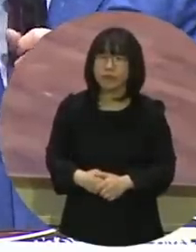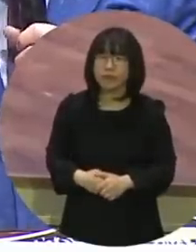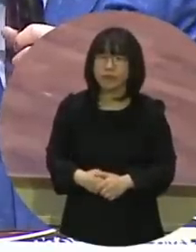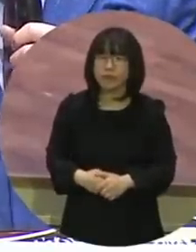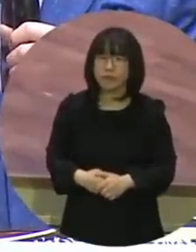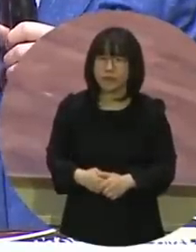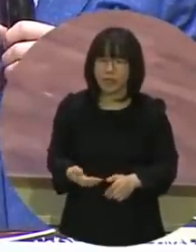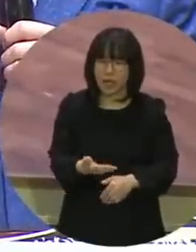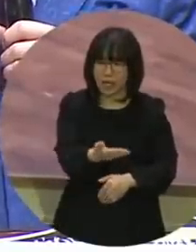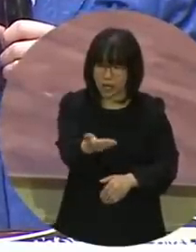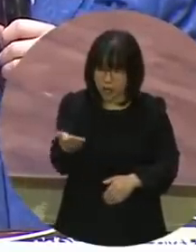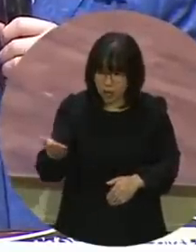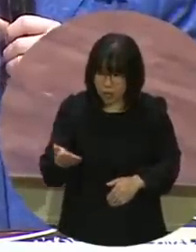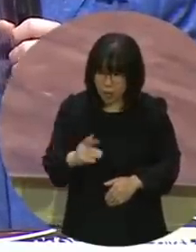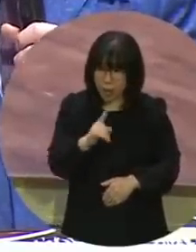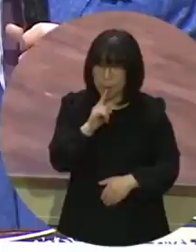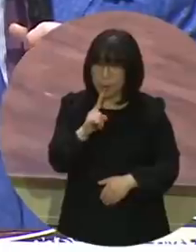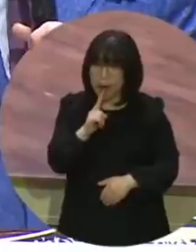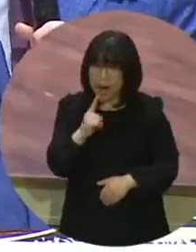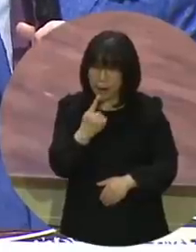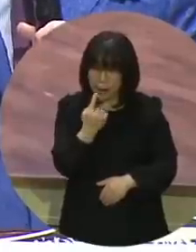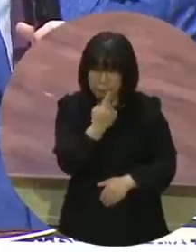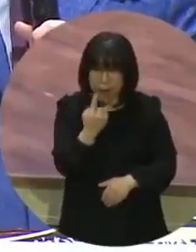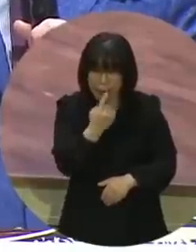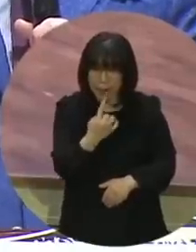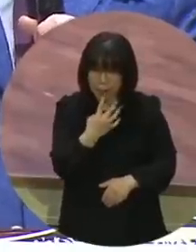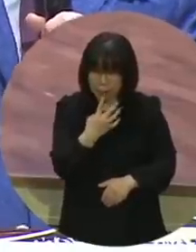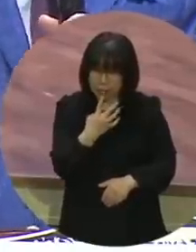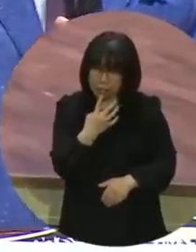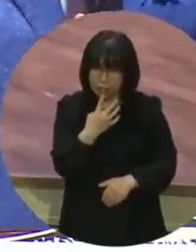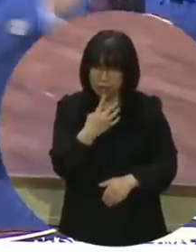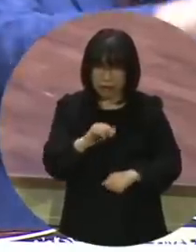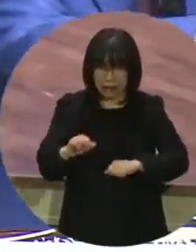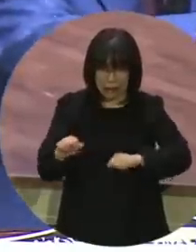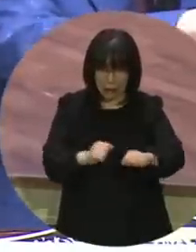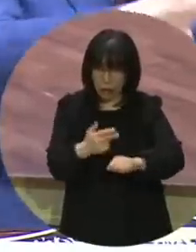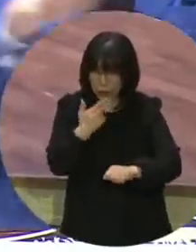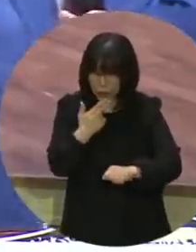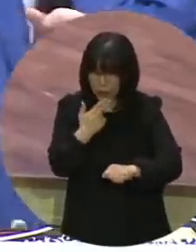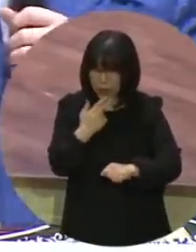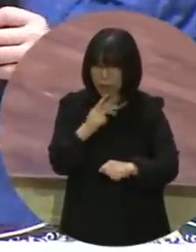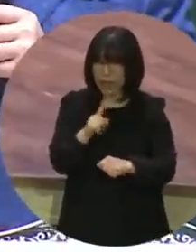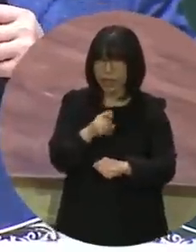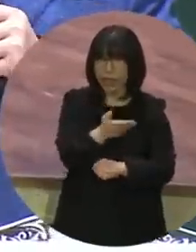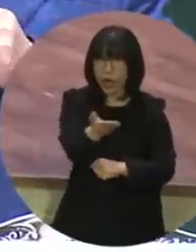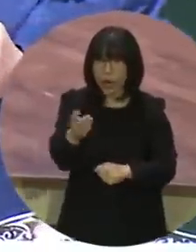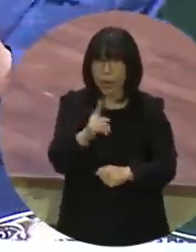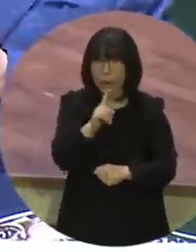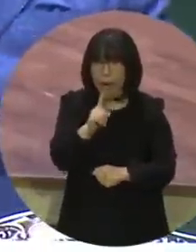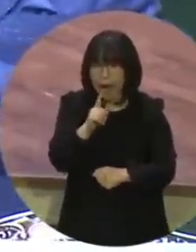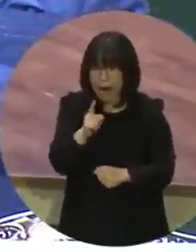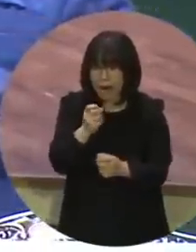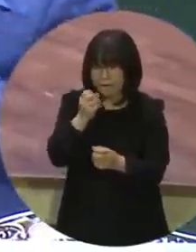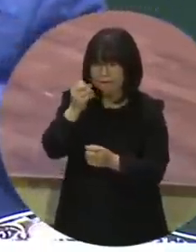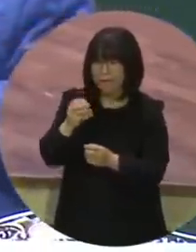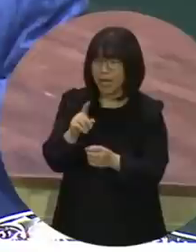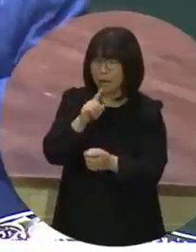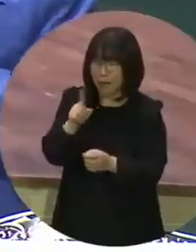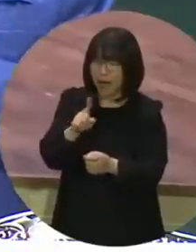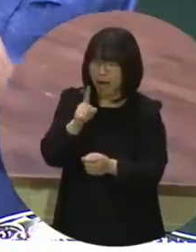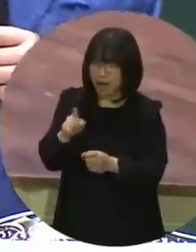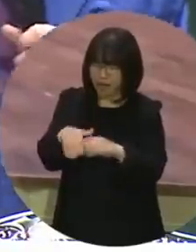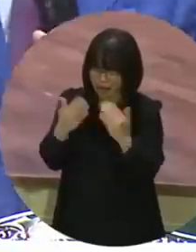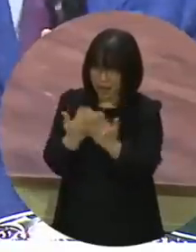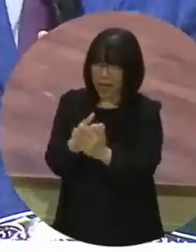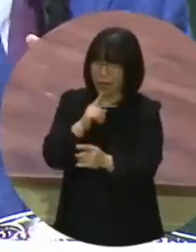없는 믿음이에요. 행동이 없는 말 쫙 했잖아요. 막 말은 잘해. 말은 막